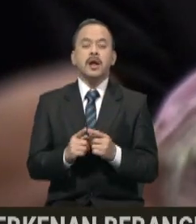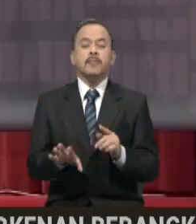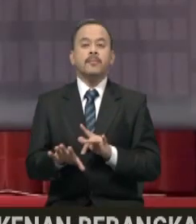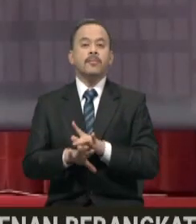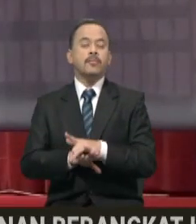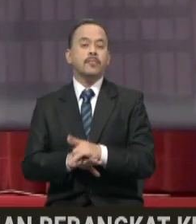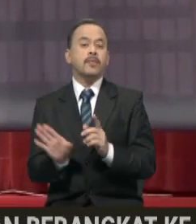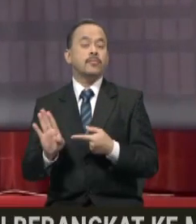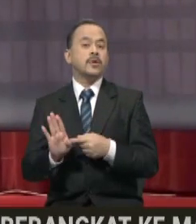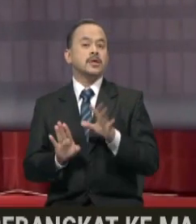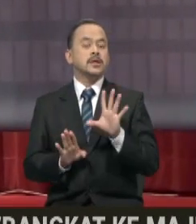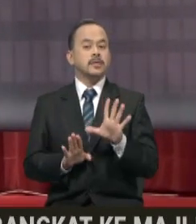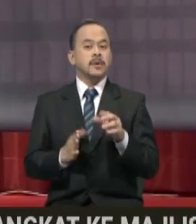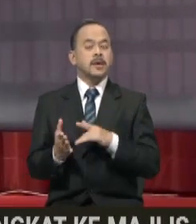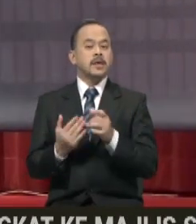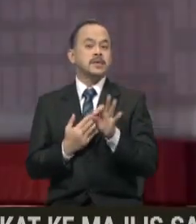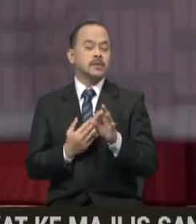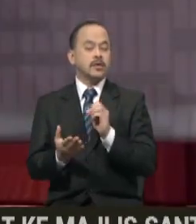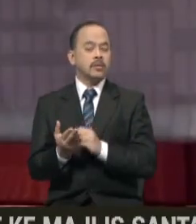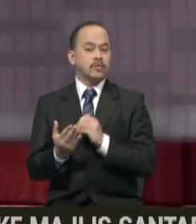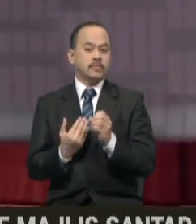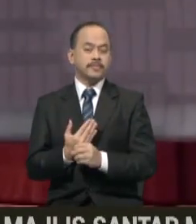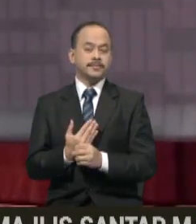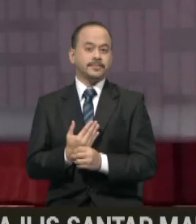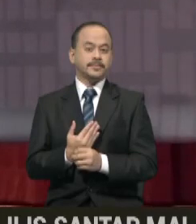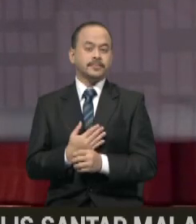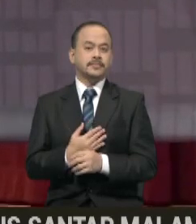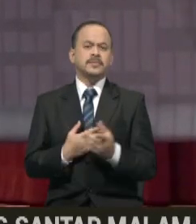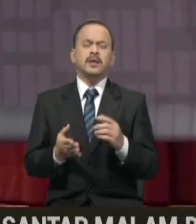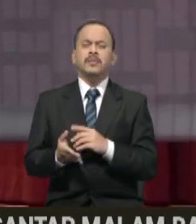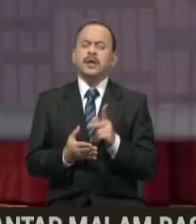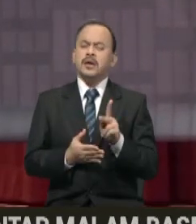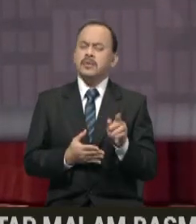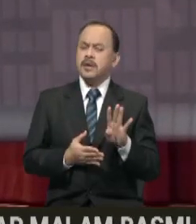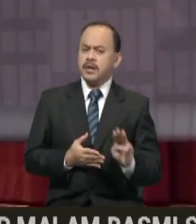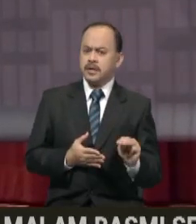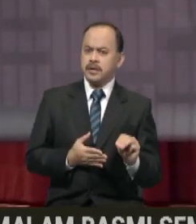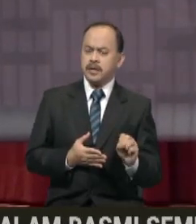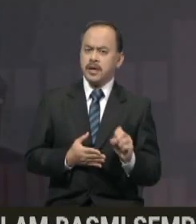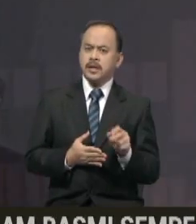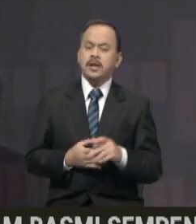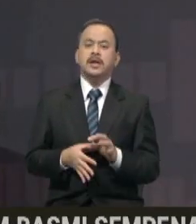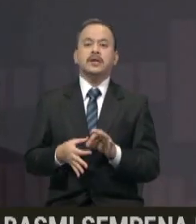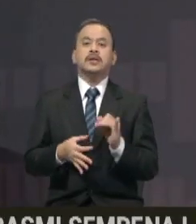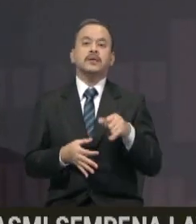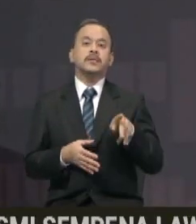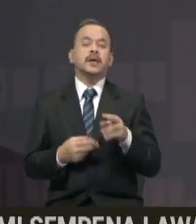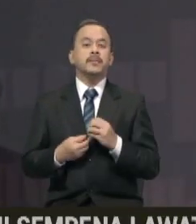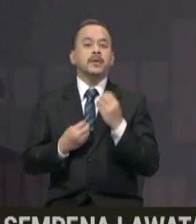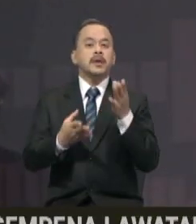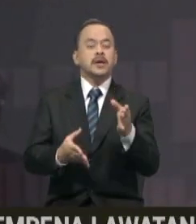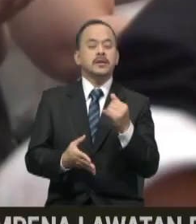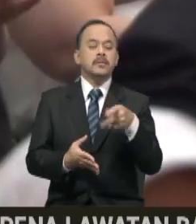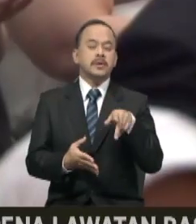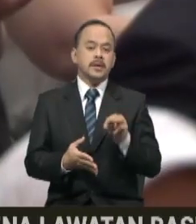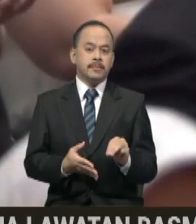9 hingga 12 Oktober. Mesyuarat dianjurkan bersama oleh Kementerian Kebudayaan Belia dan Sukan dan Jabatan Penerangan Pejabat Perdana